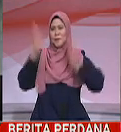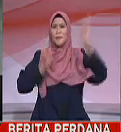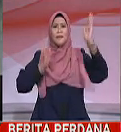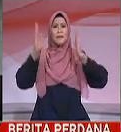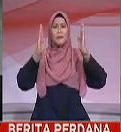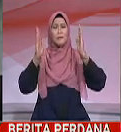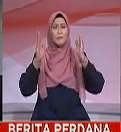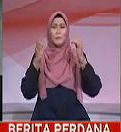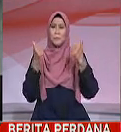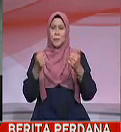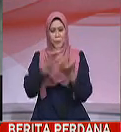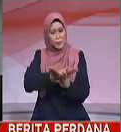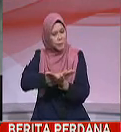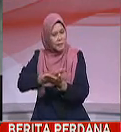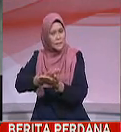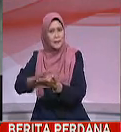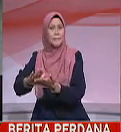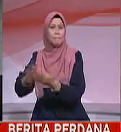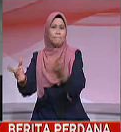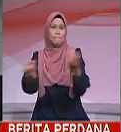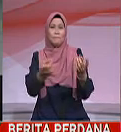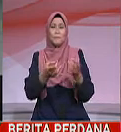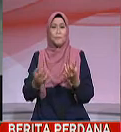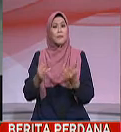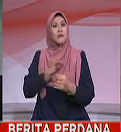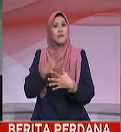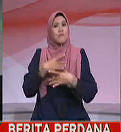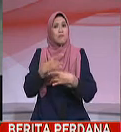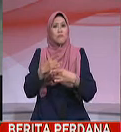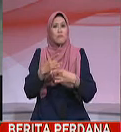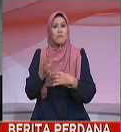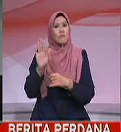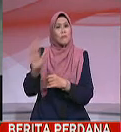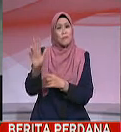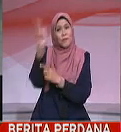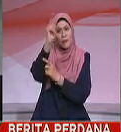Malaysia is very clean, and then I like how they managed